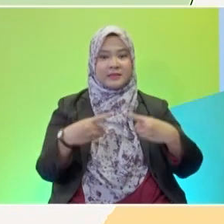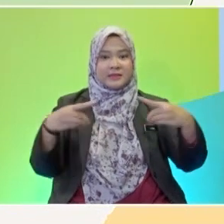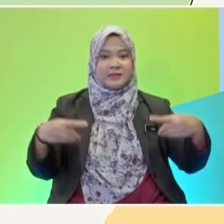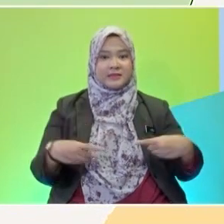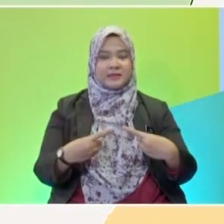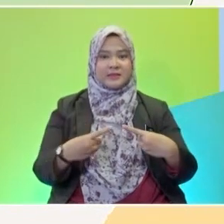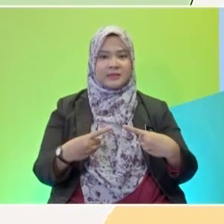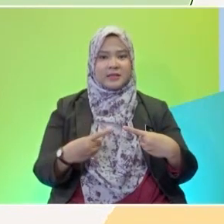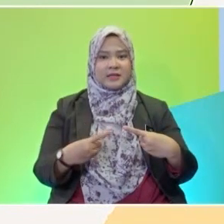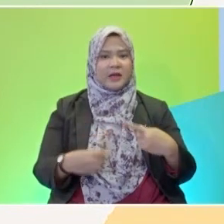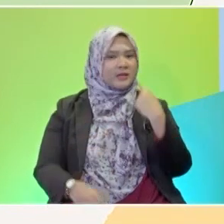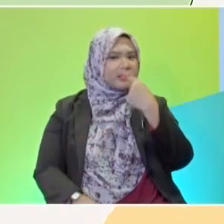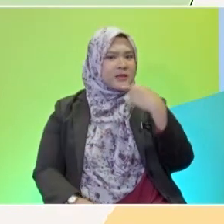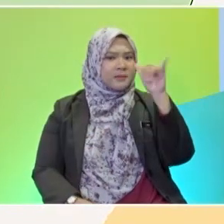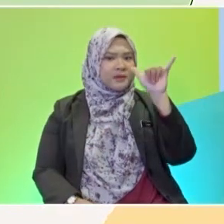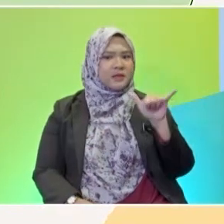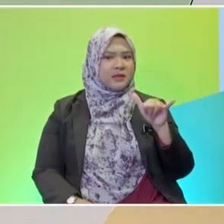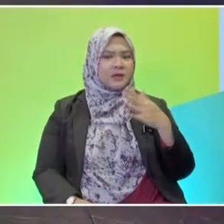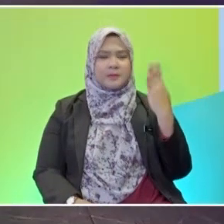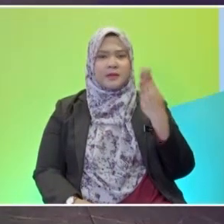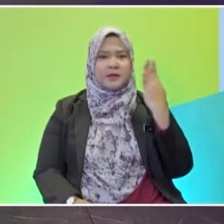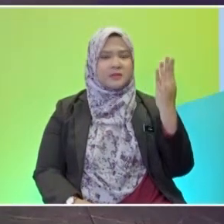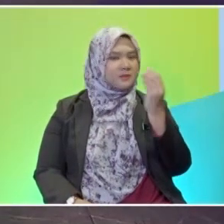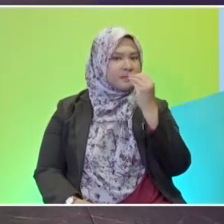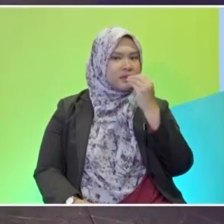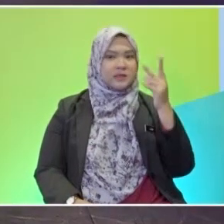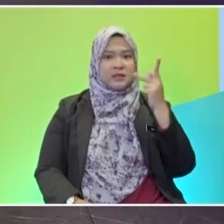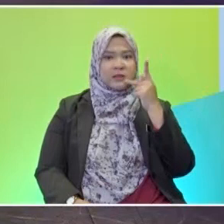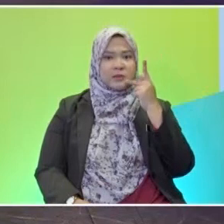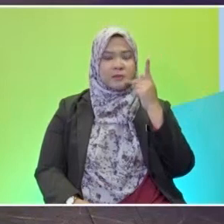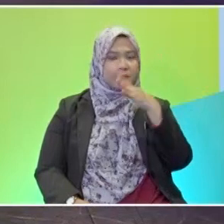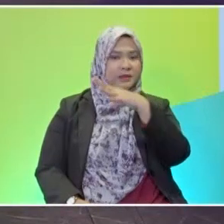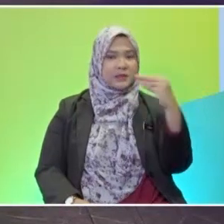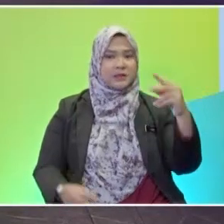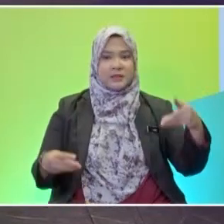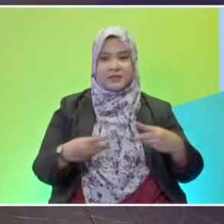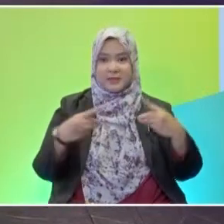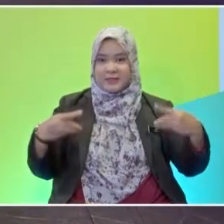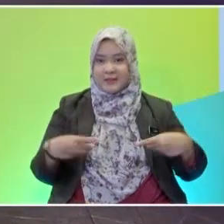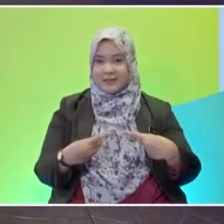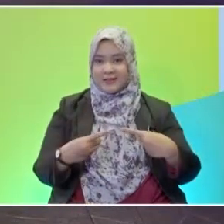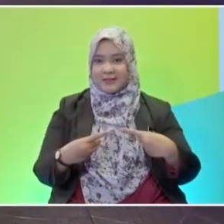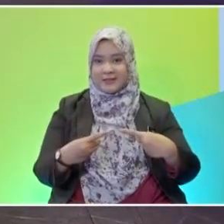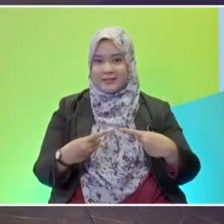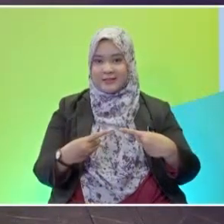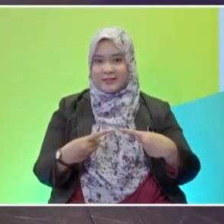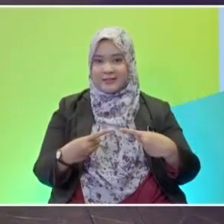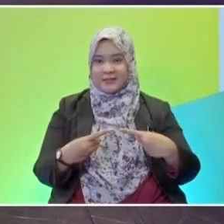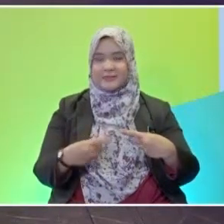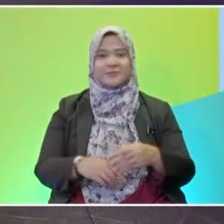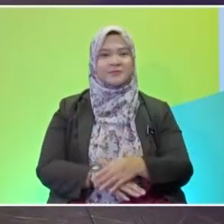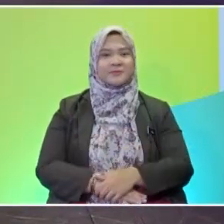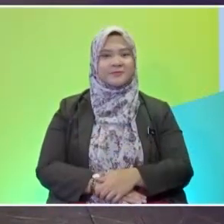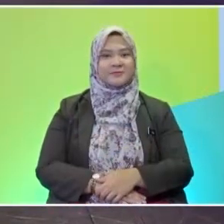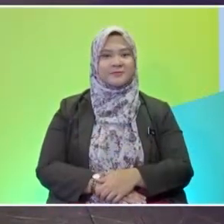hari raya Idul Fitri ataupun hari raya puasa oke masakan ketupat pakai